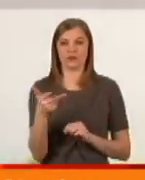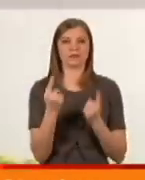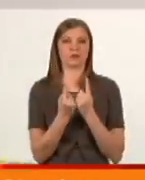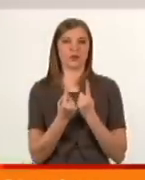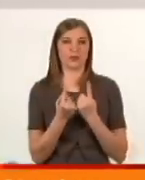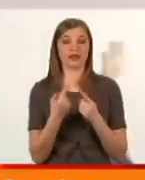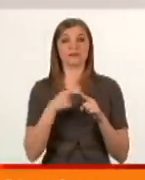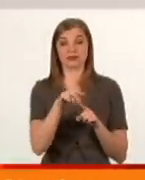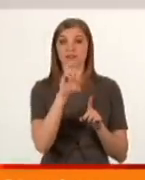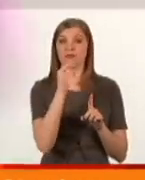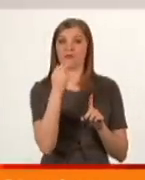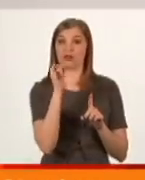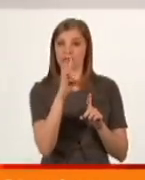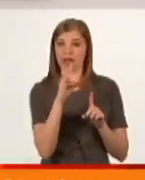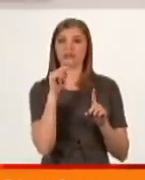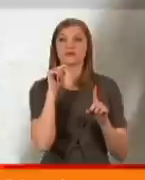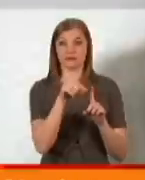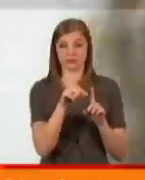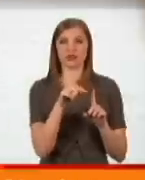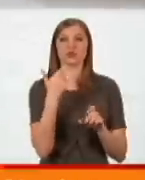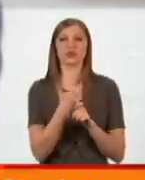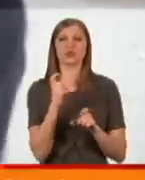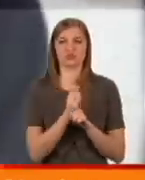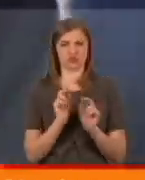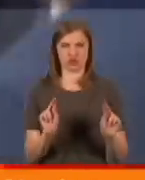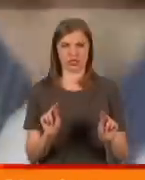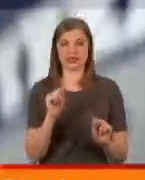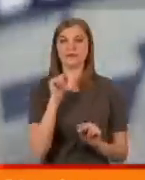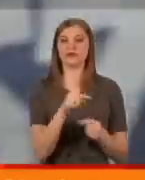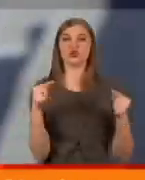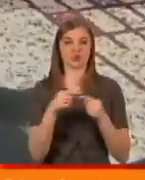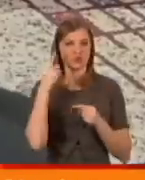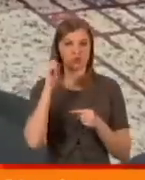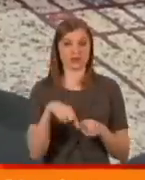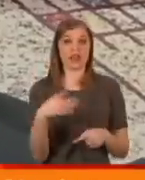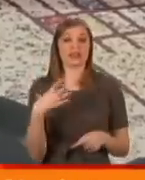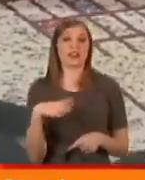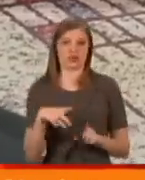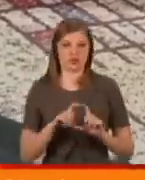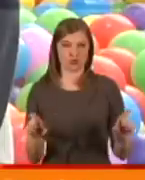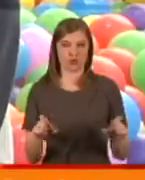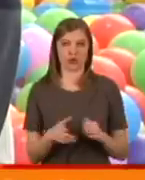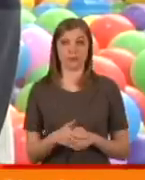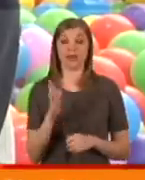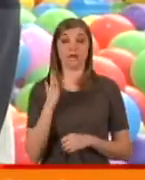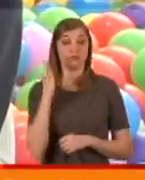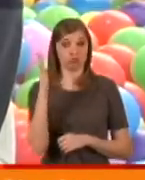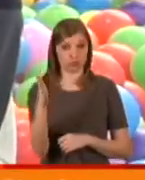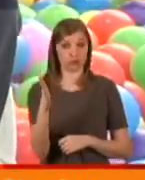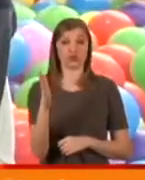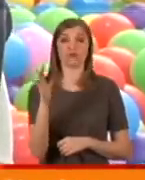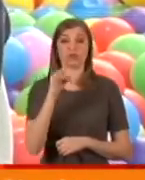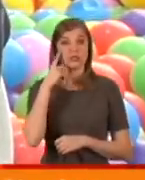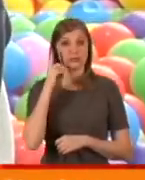Однокласники Це Богданчик Богданчик безпосередній і дуже чесний він точно знає навіщо йому школа в будущем